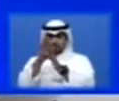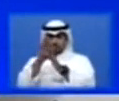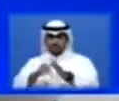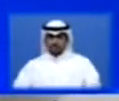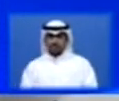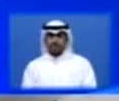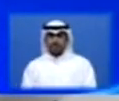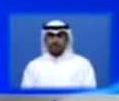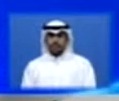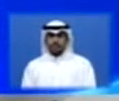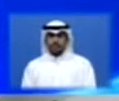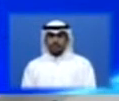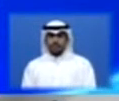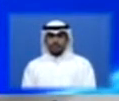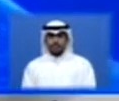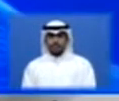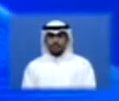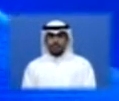دوام التقدم والازدهار.